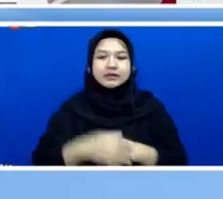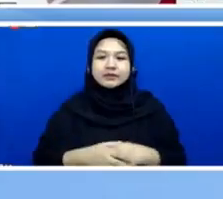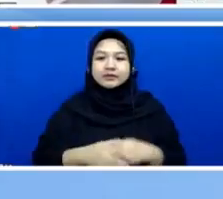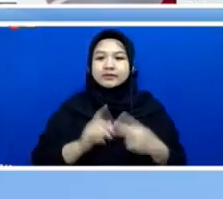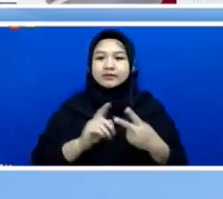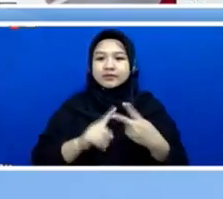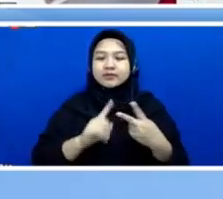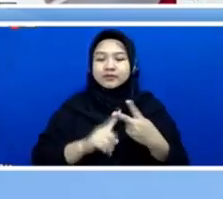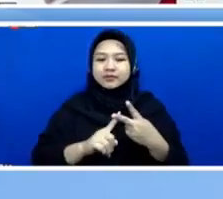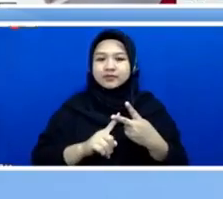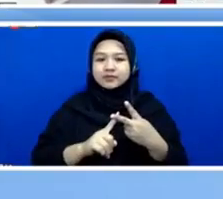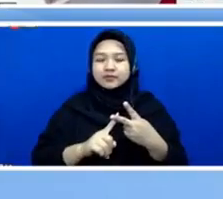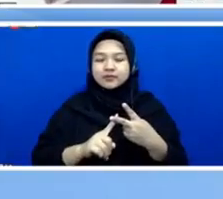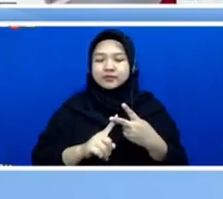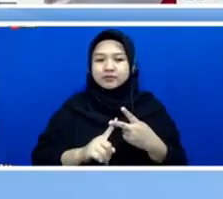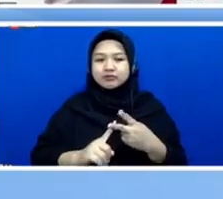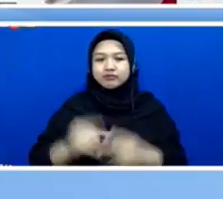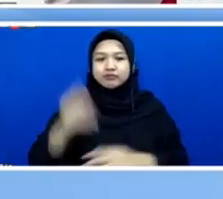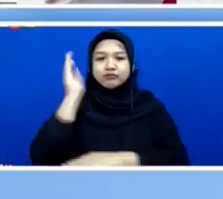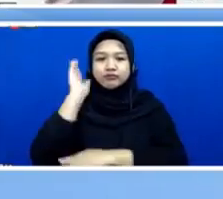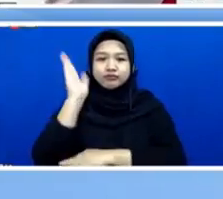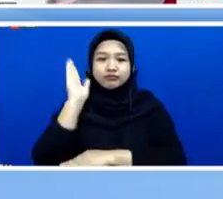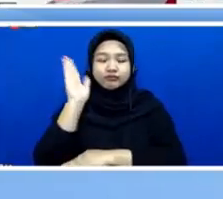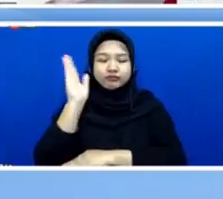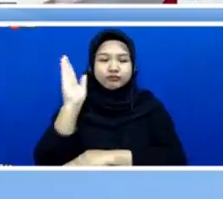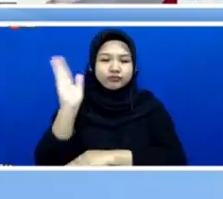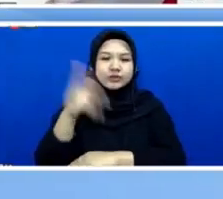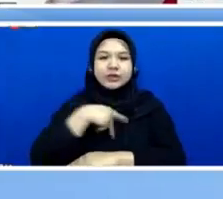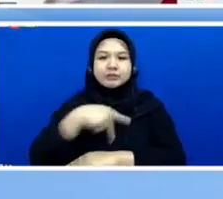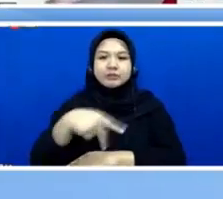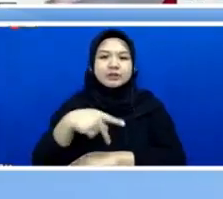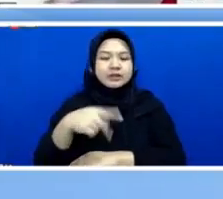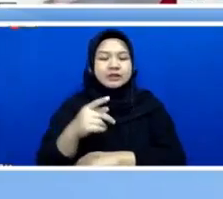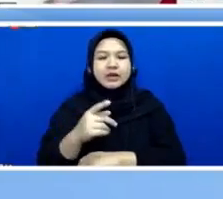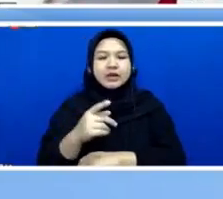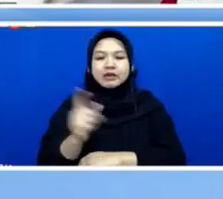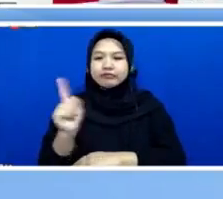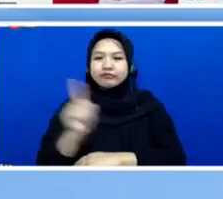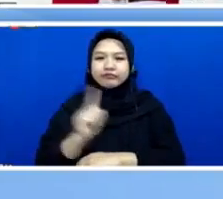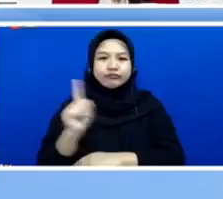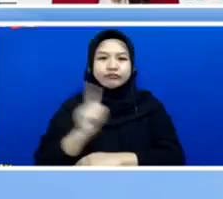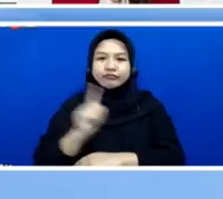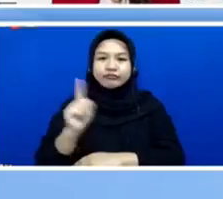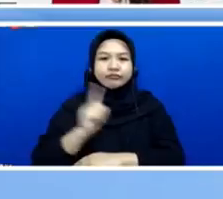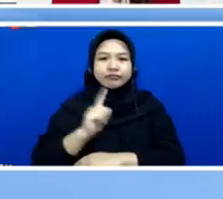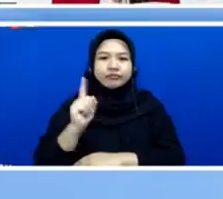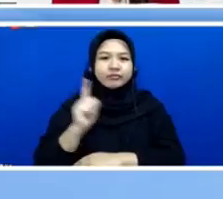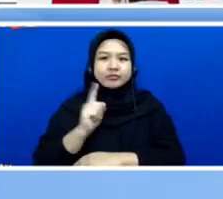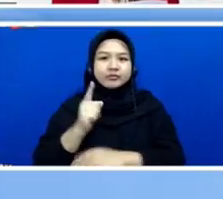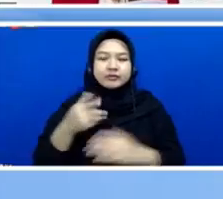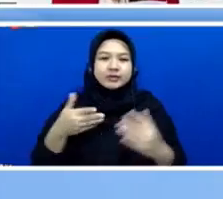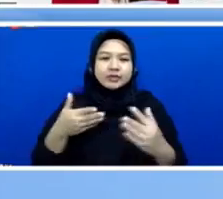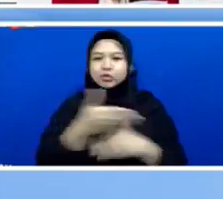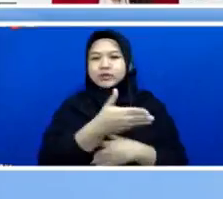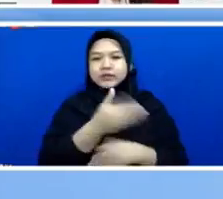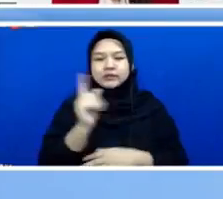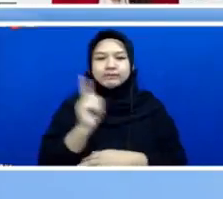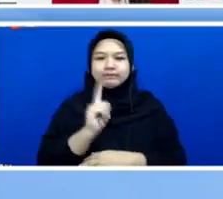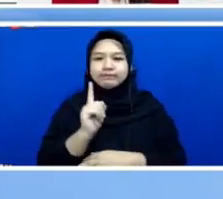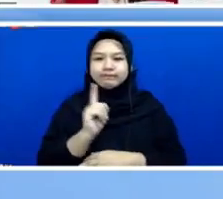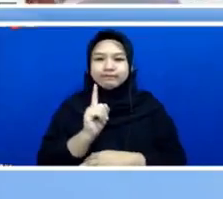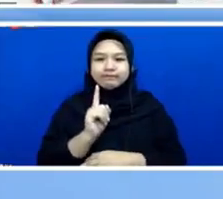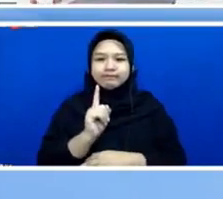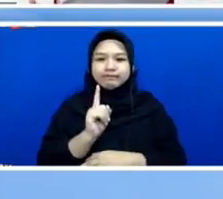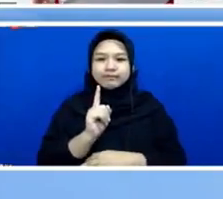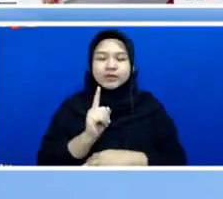kedua, selama pembicara menyampaikan materinya, peserta tidak diperbolehkan melakukan interupsi. Jadi Bapak Ibu peserta,